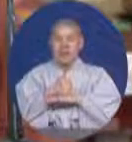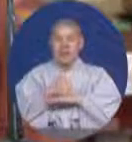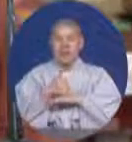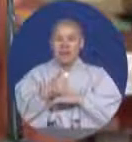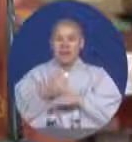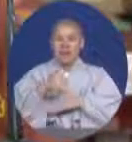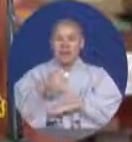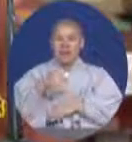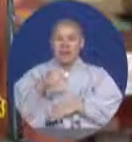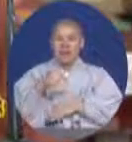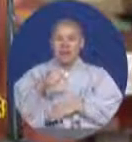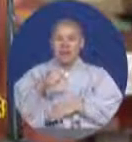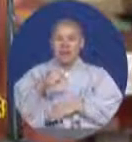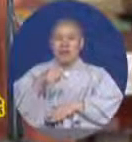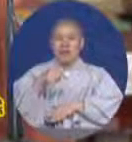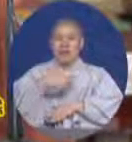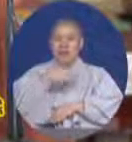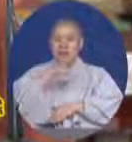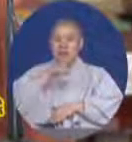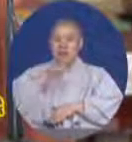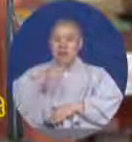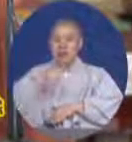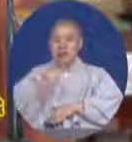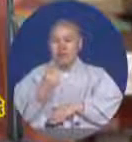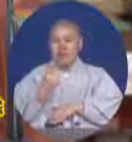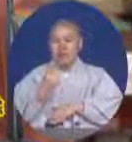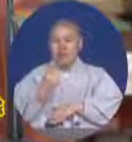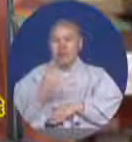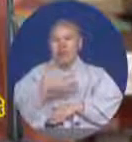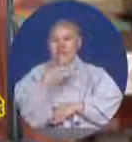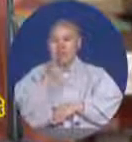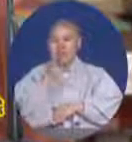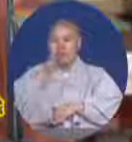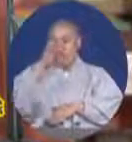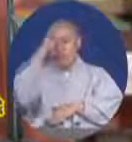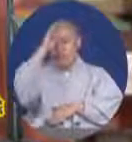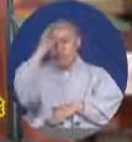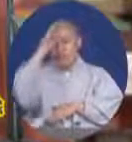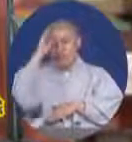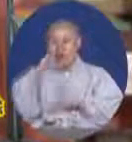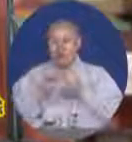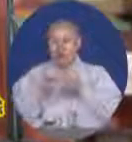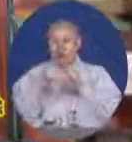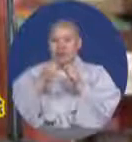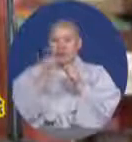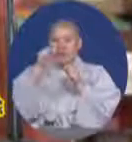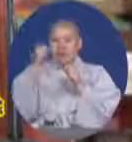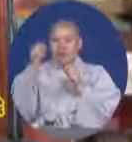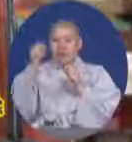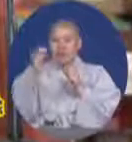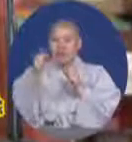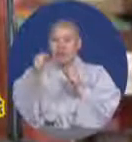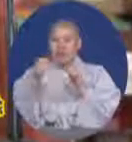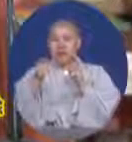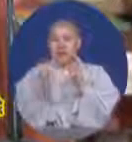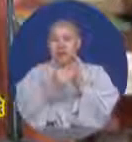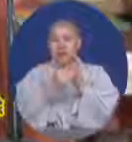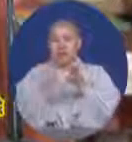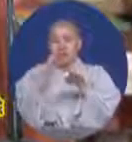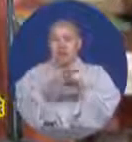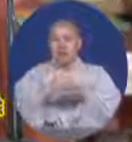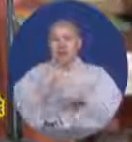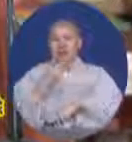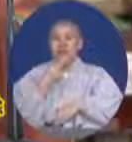노병이 영무여라. 늙을 노자 병들 병자. 늙고 병드는 게 영원히 남은 것이 없다. 무여